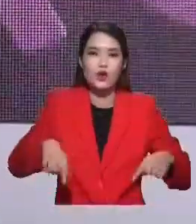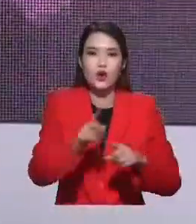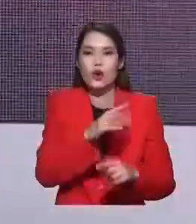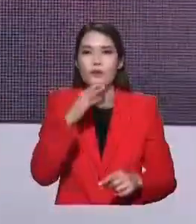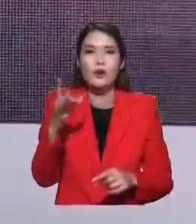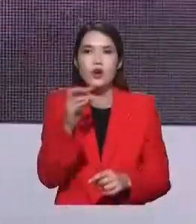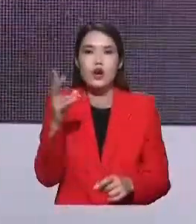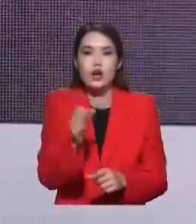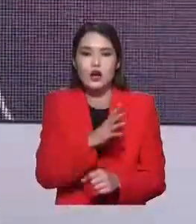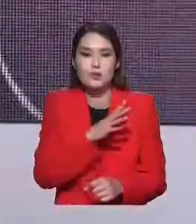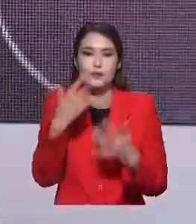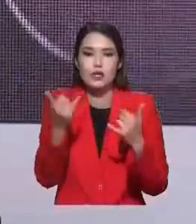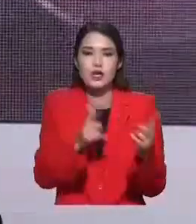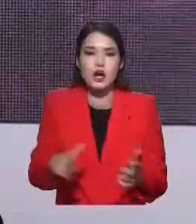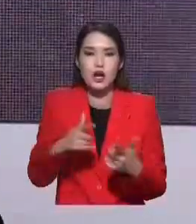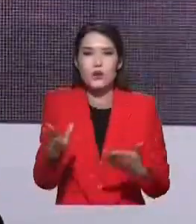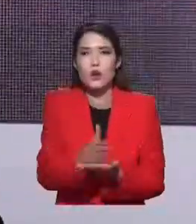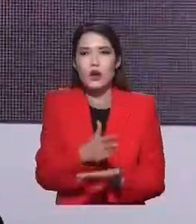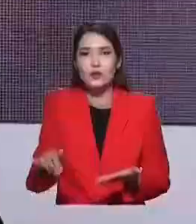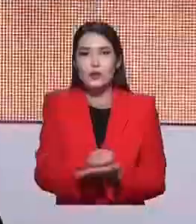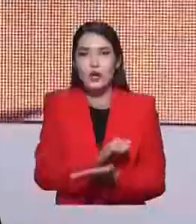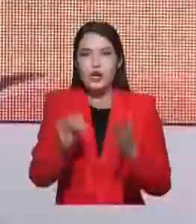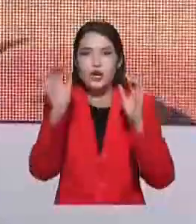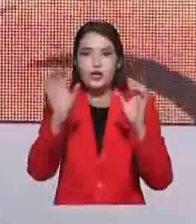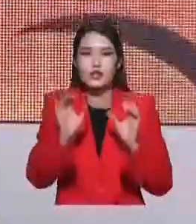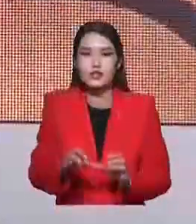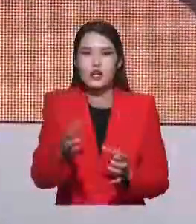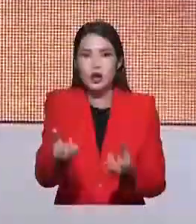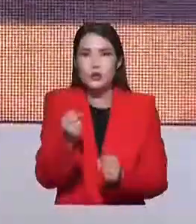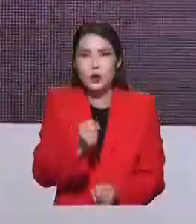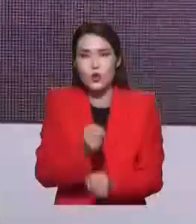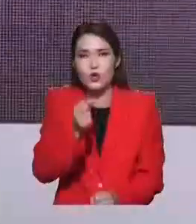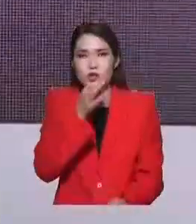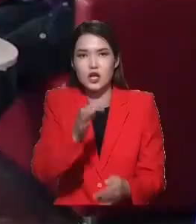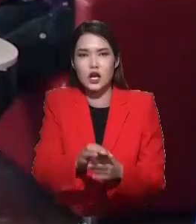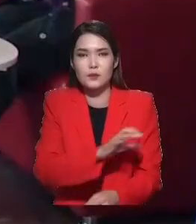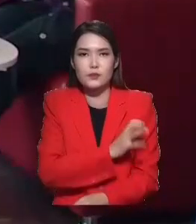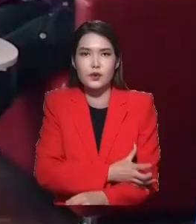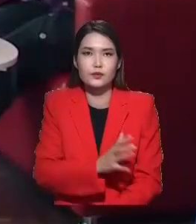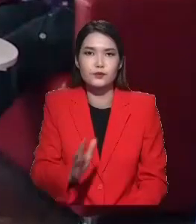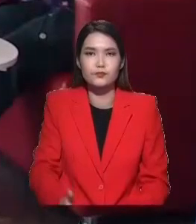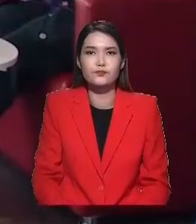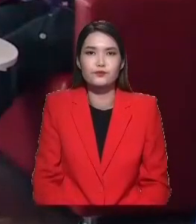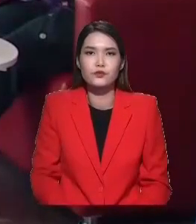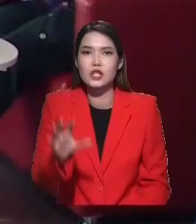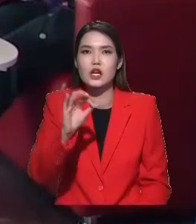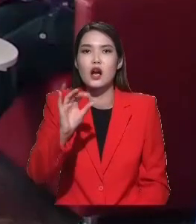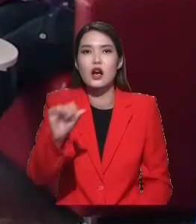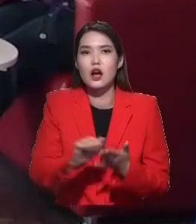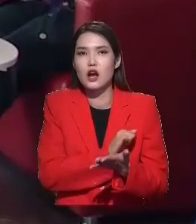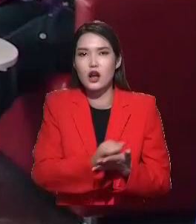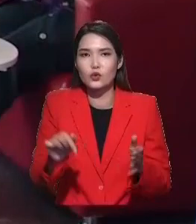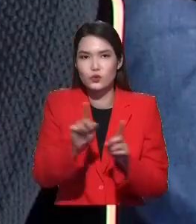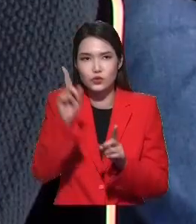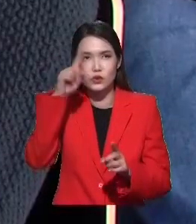и сталкинга, то на сегодня готовятся отдельные законопроекты по ужесточению ответственности за такие действия. Из отчета также следует,